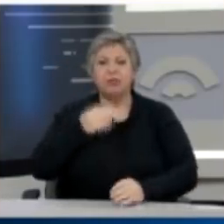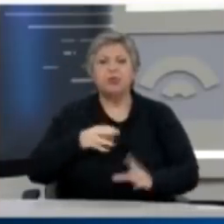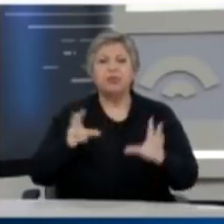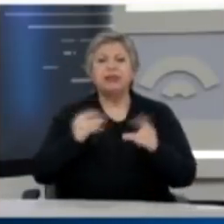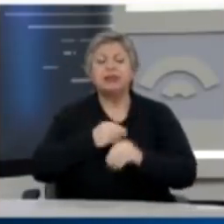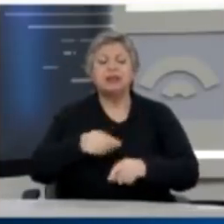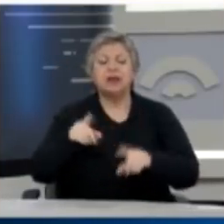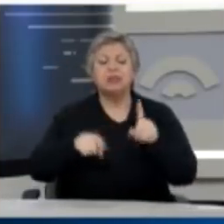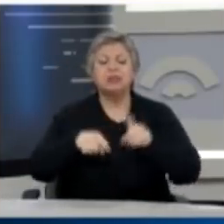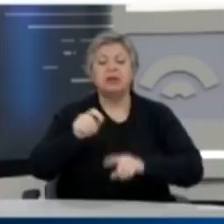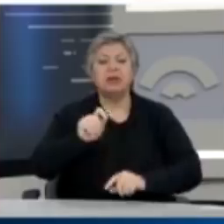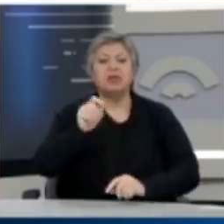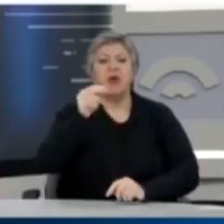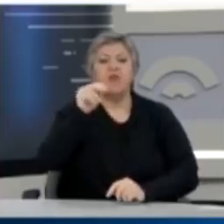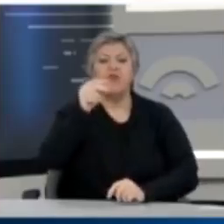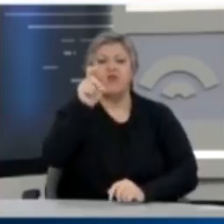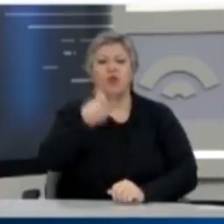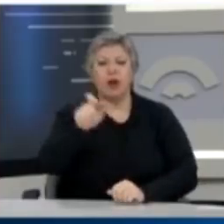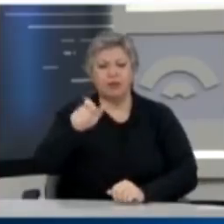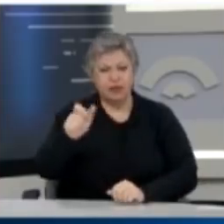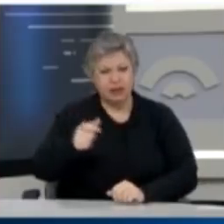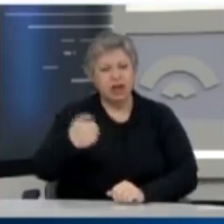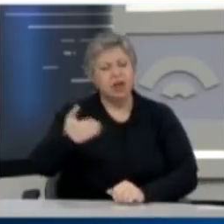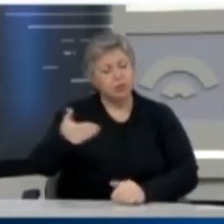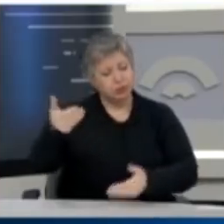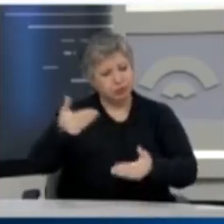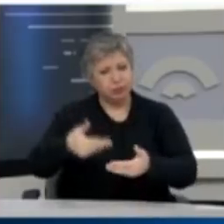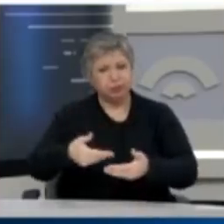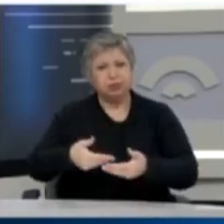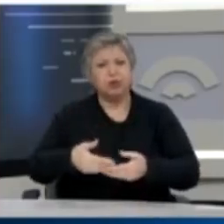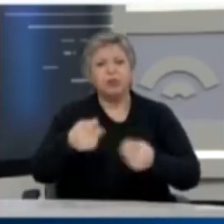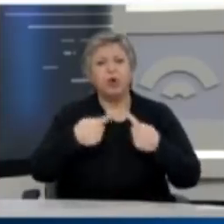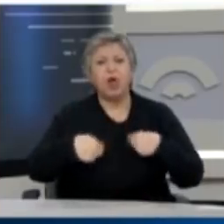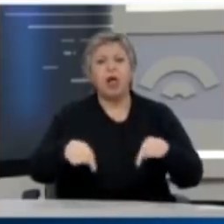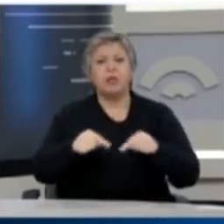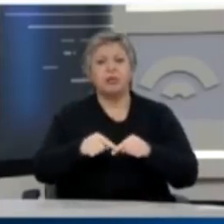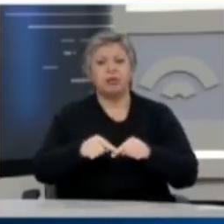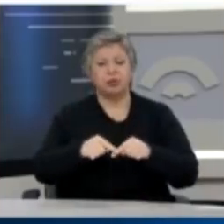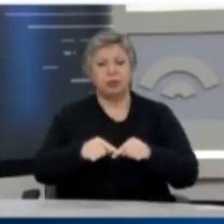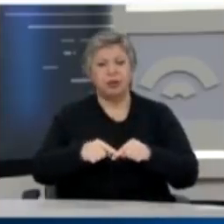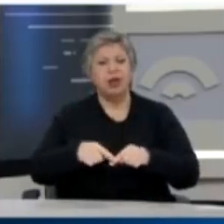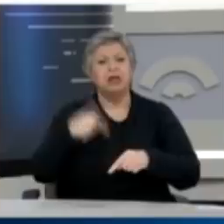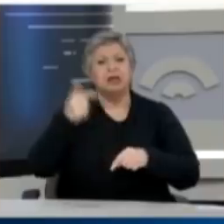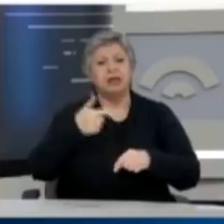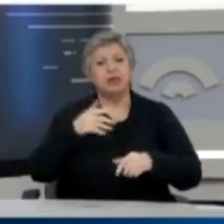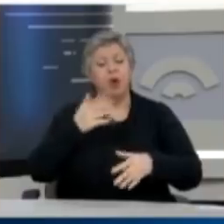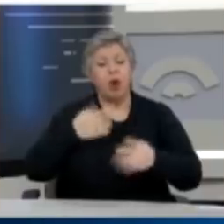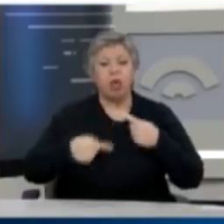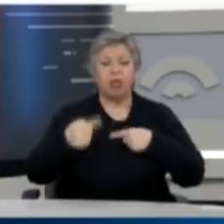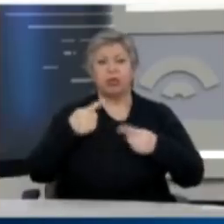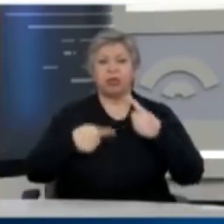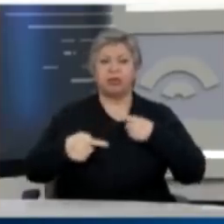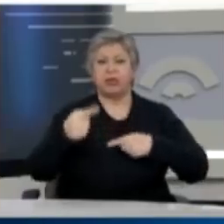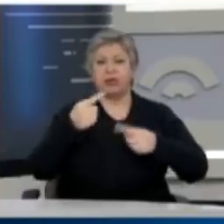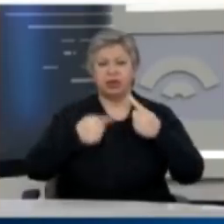ΣΥΡΙΖΑ στην Επιτροπή Συνταγματικής Αναθεώρησης, που προκειμένου να κρύψουν τις δικές τους υποχωρήσεις στο ζήτημα αυτό, τις